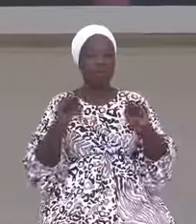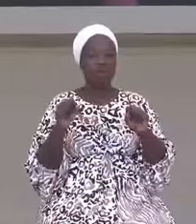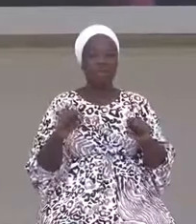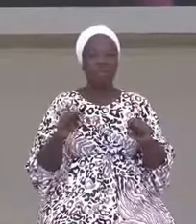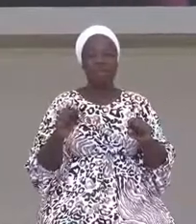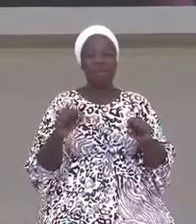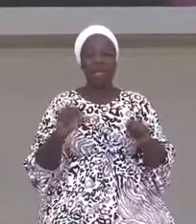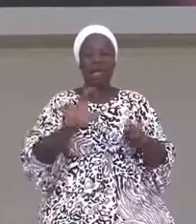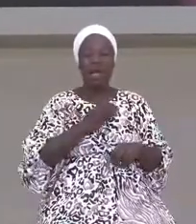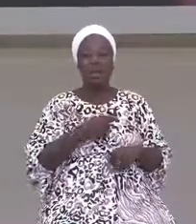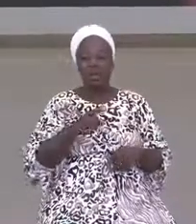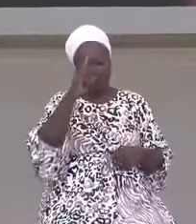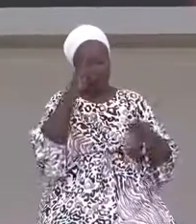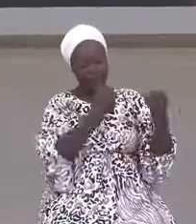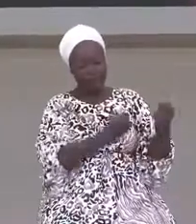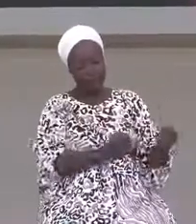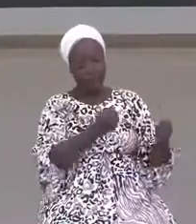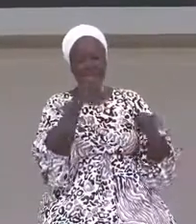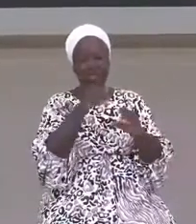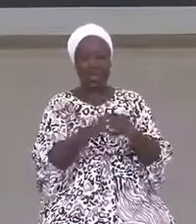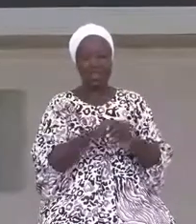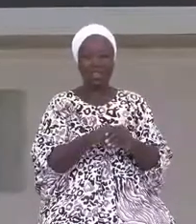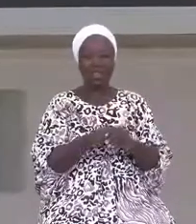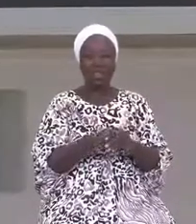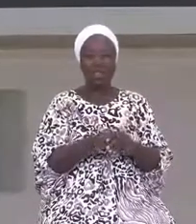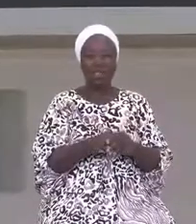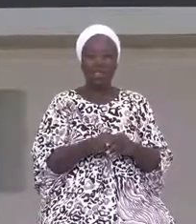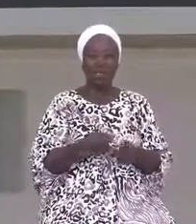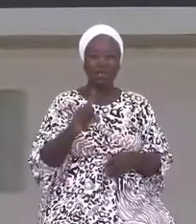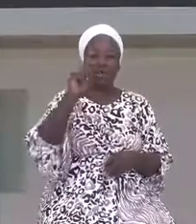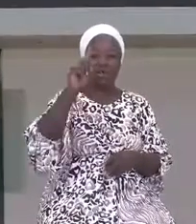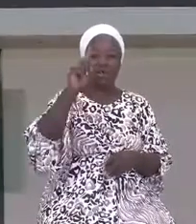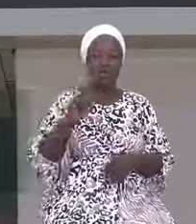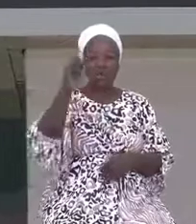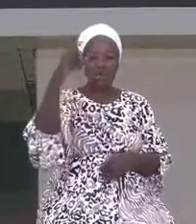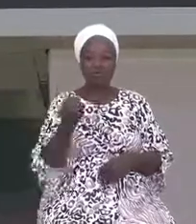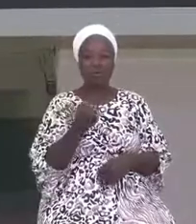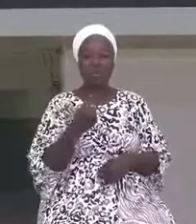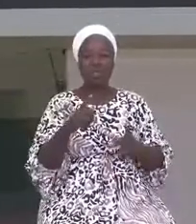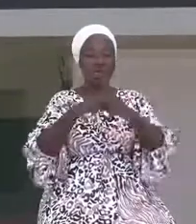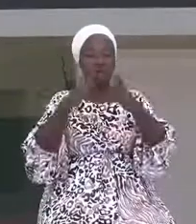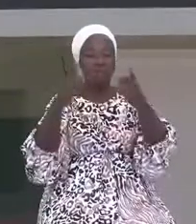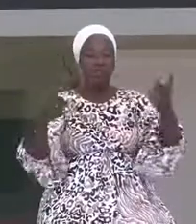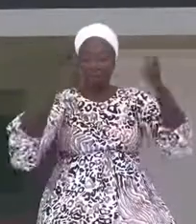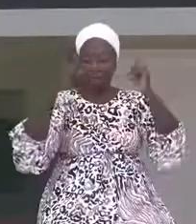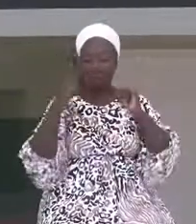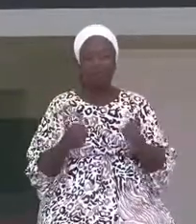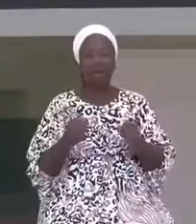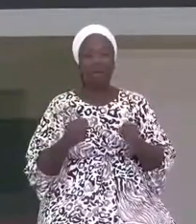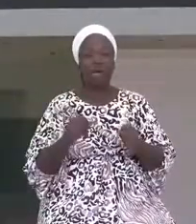foi en l'immense puissance de Dieu. Notre foi en